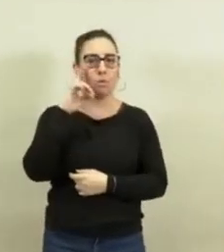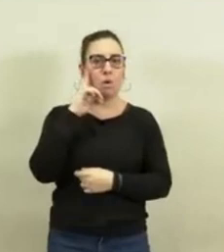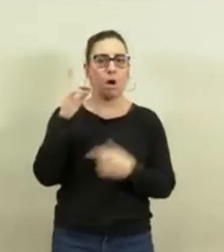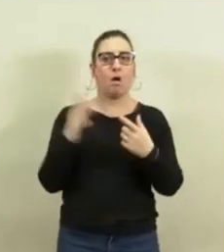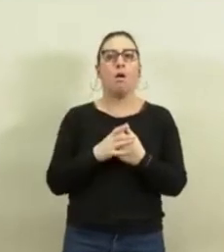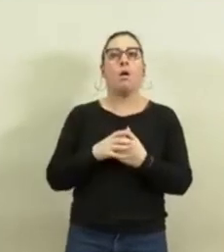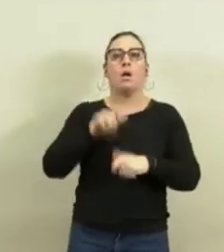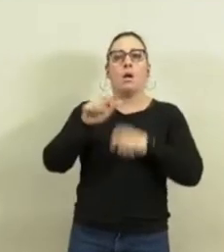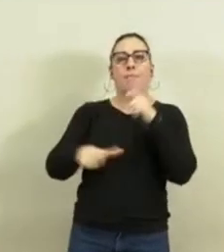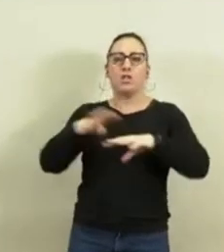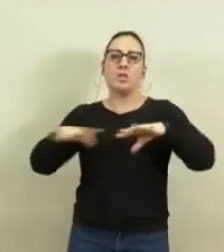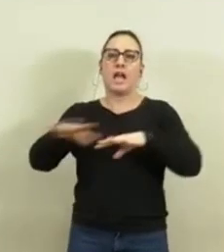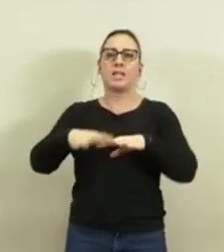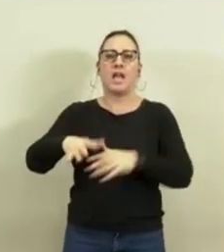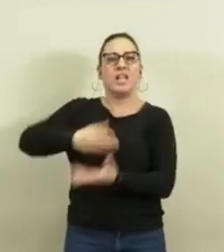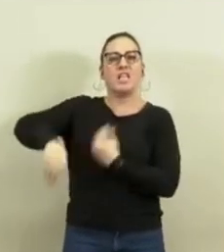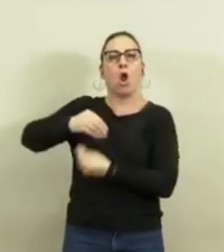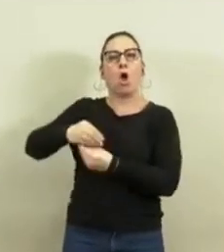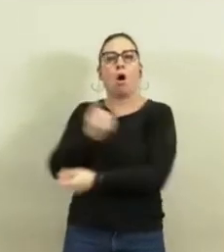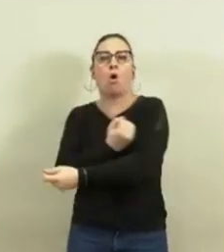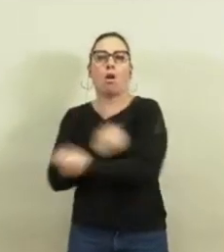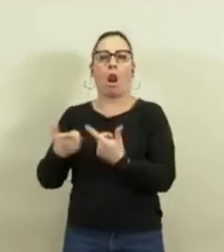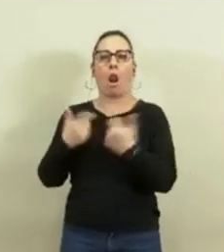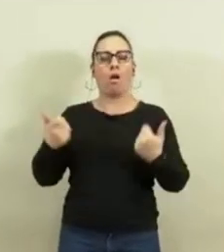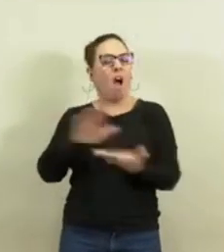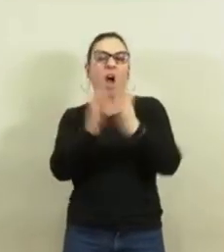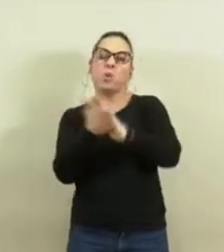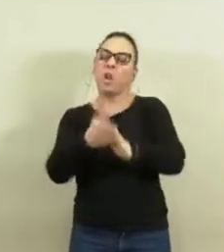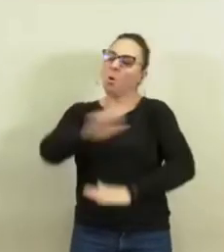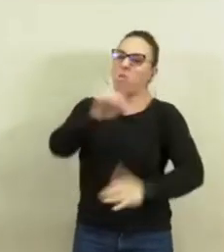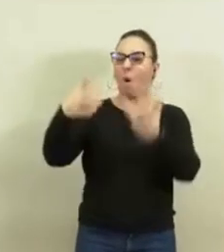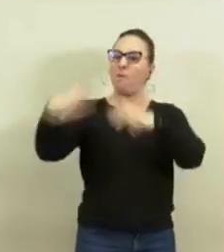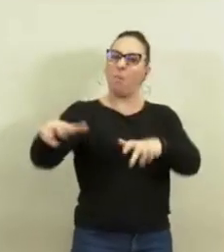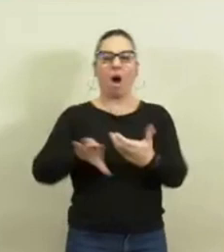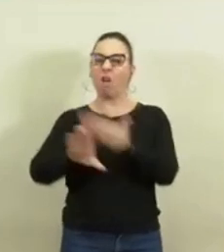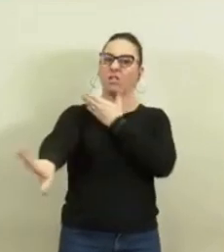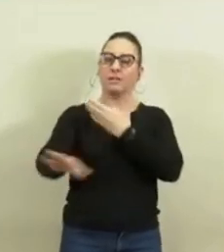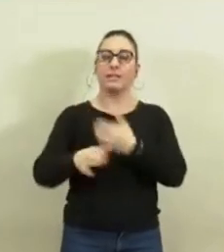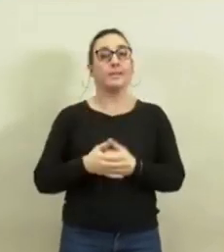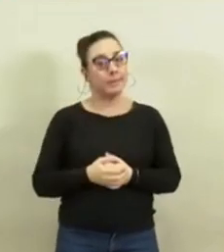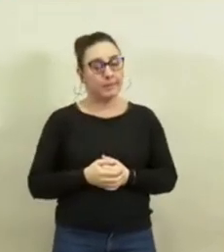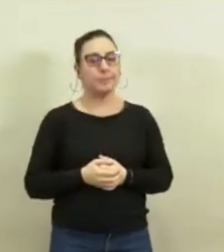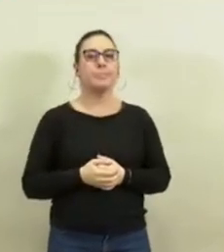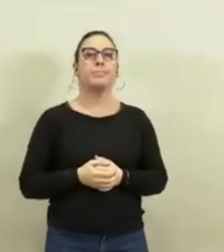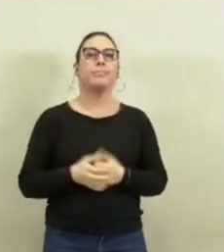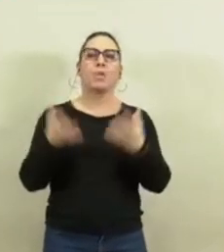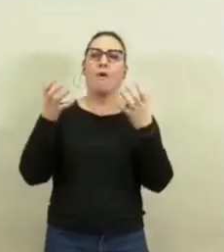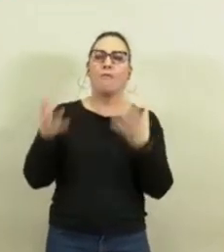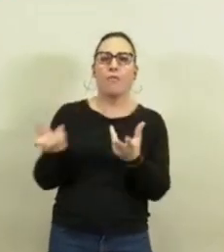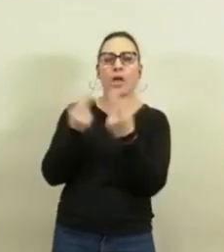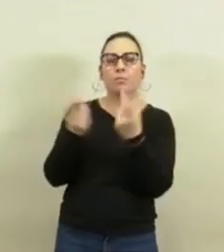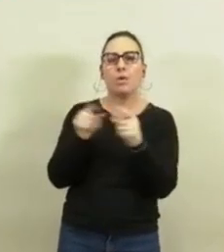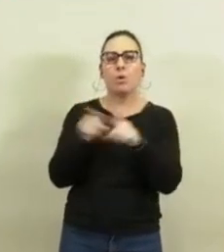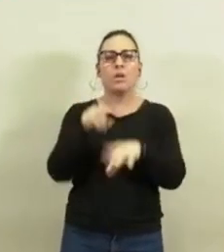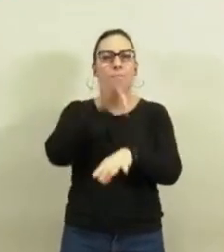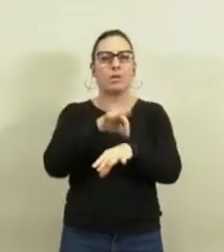dealers du quartier de cohabiter avec ce type d'association. Plus loin, vous expliquez vouloir développer le dépistage de pathologies pour